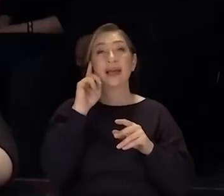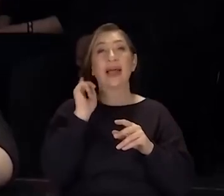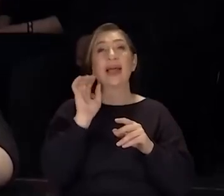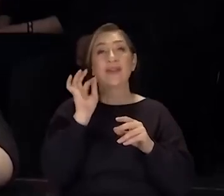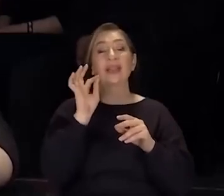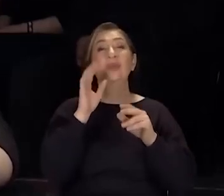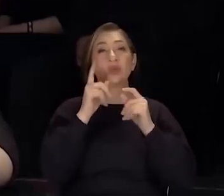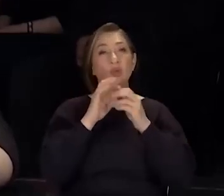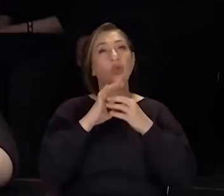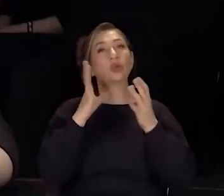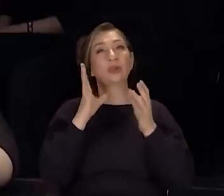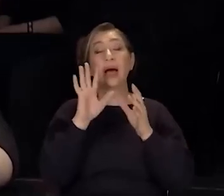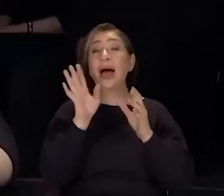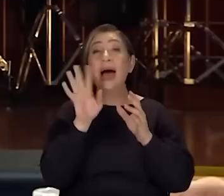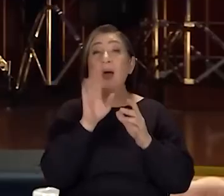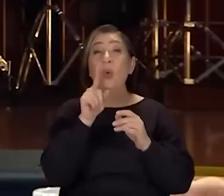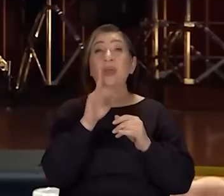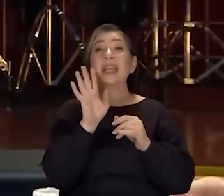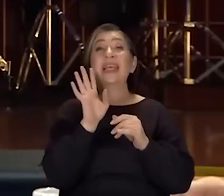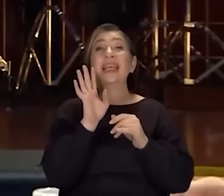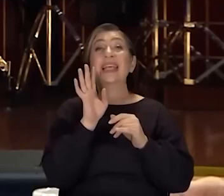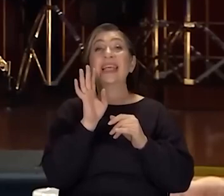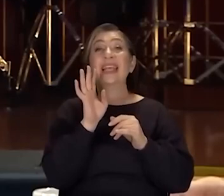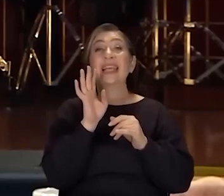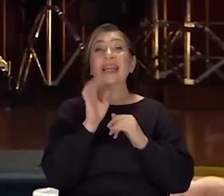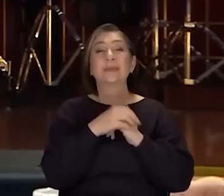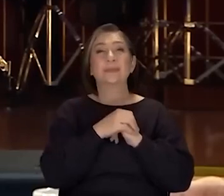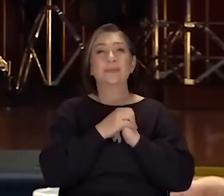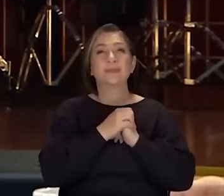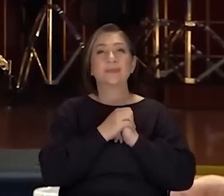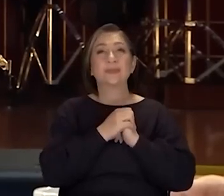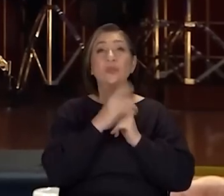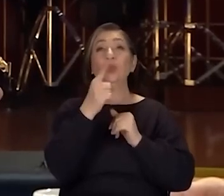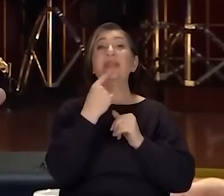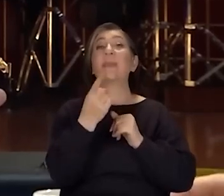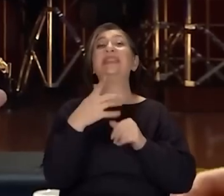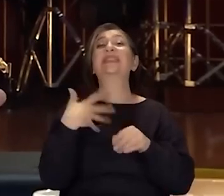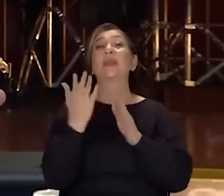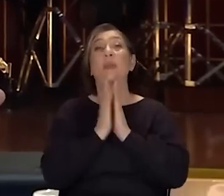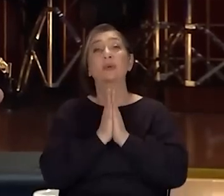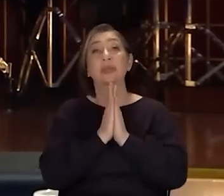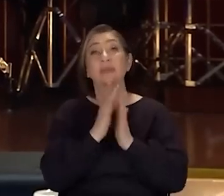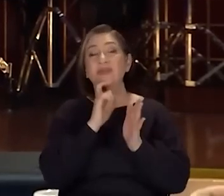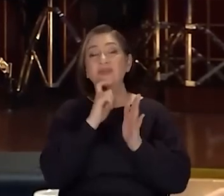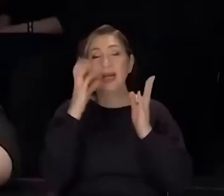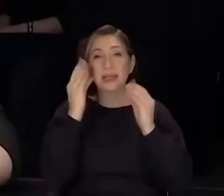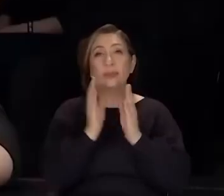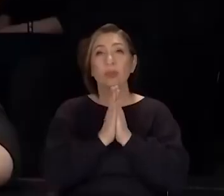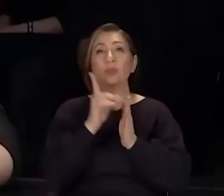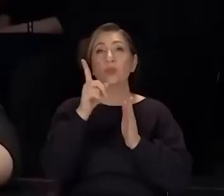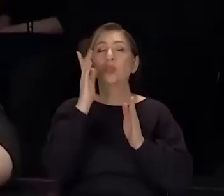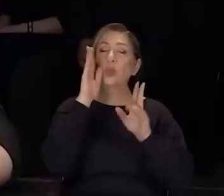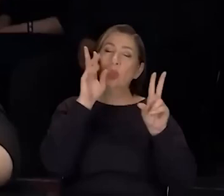demiştiniz. Evet çözüldü. Evet hayır ona şey yapmadım ona değinmek istemedim. Özür dilerim öyle anlaşıldıysa. Biliyorum o